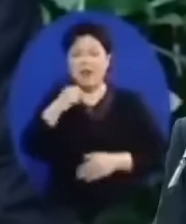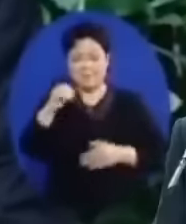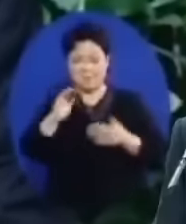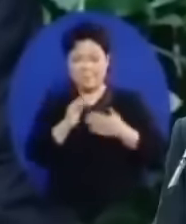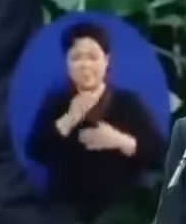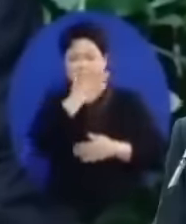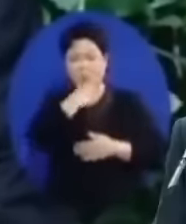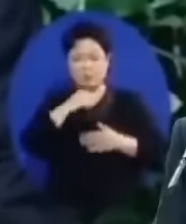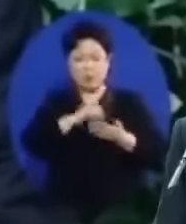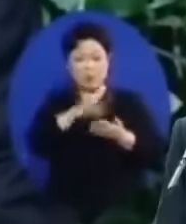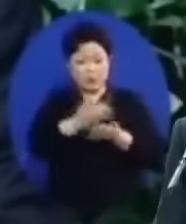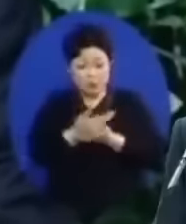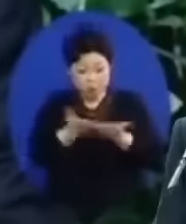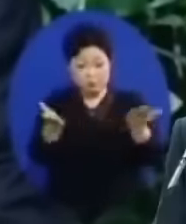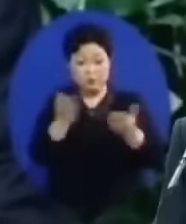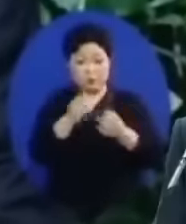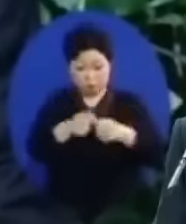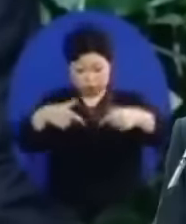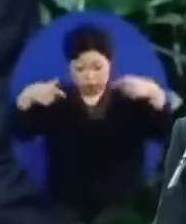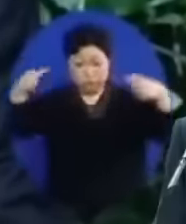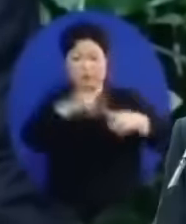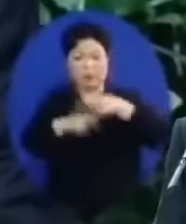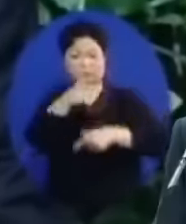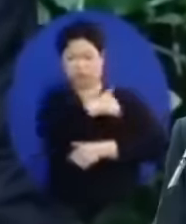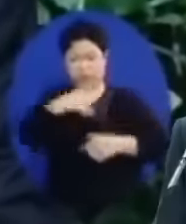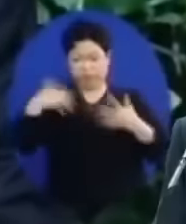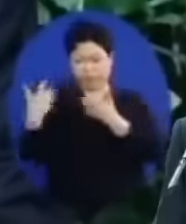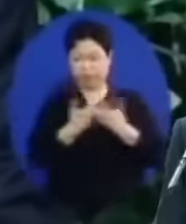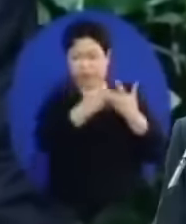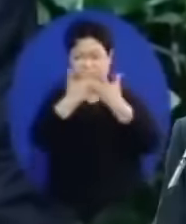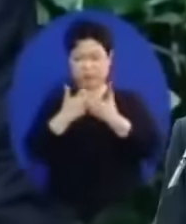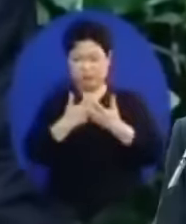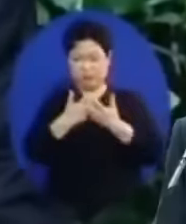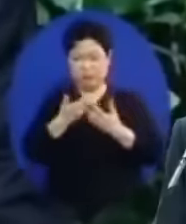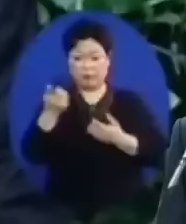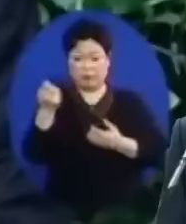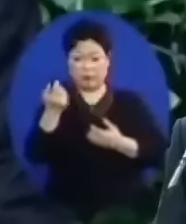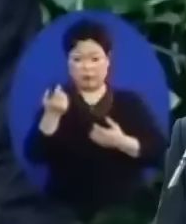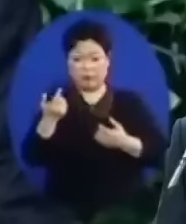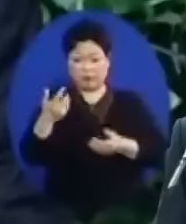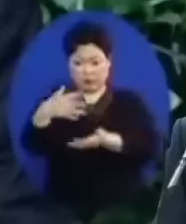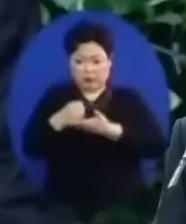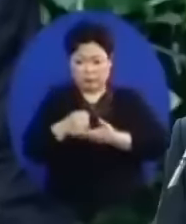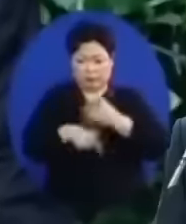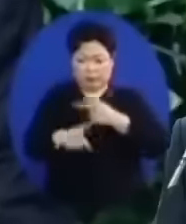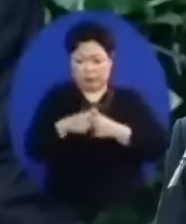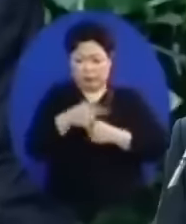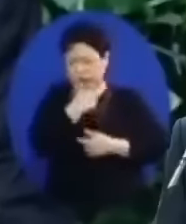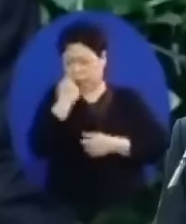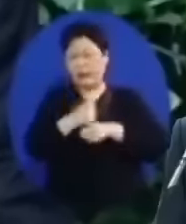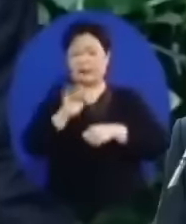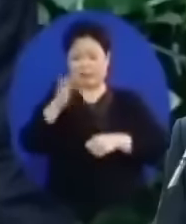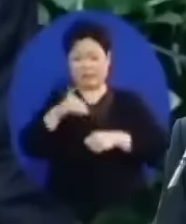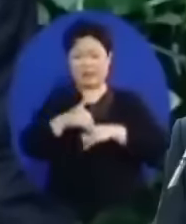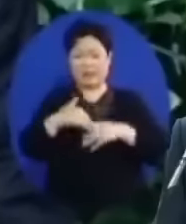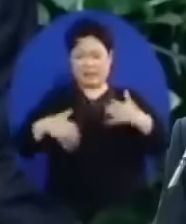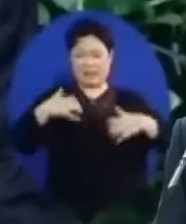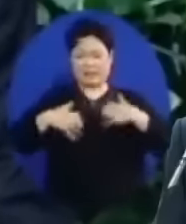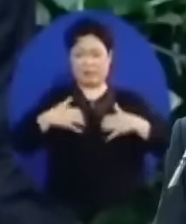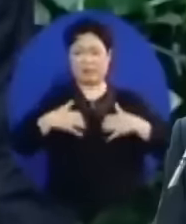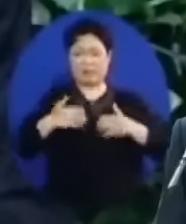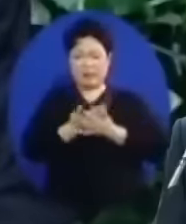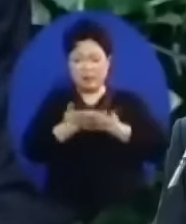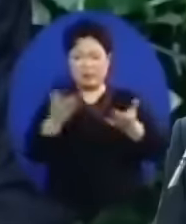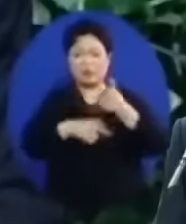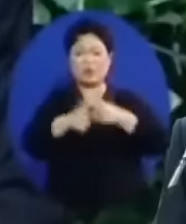나누자, 나누면 나눌수록 풍성해지고 움켜쥐면 움켜줄수록 점점 적어지는 것입니다. 기쁨은 나눌수록